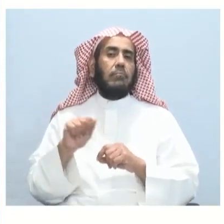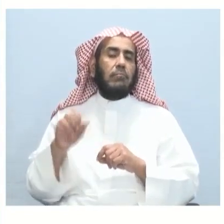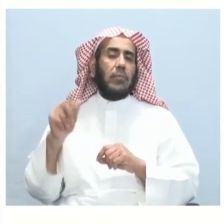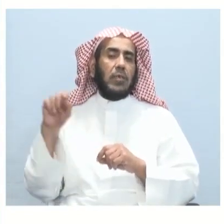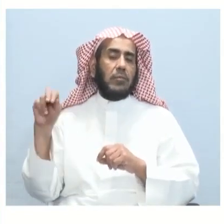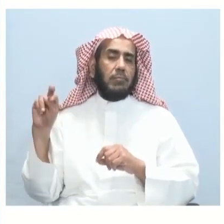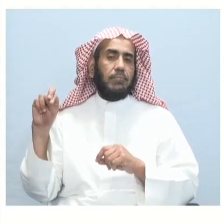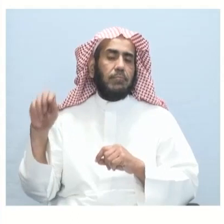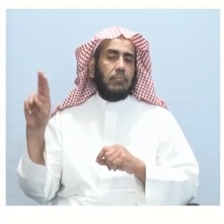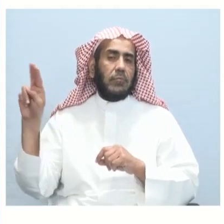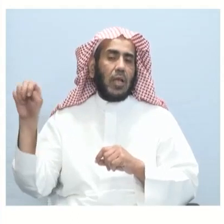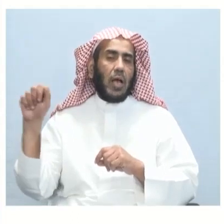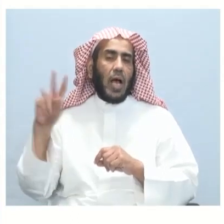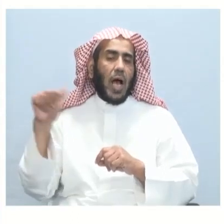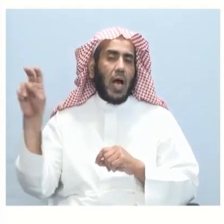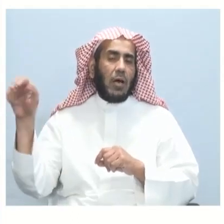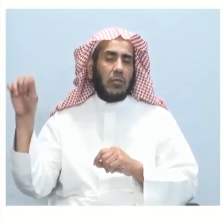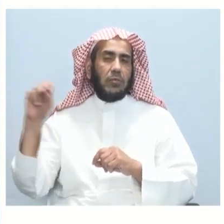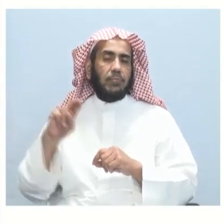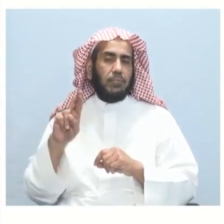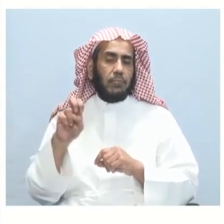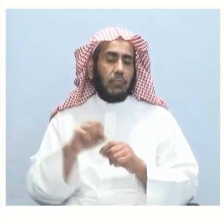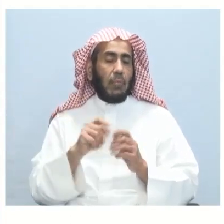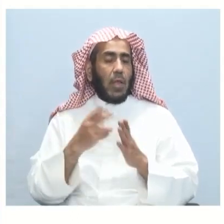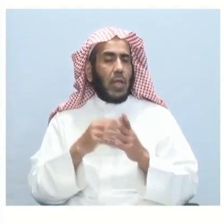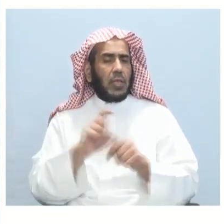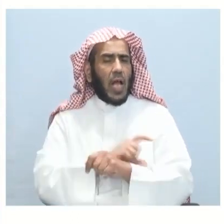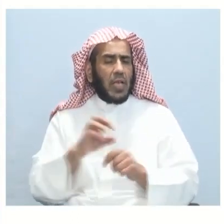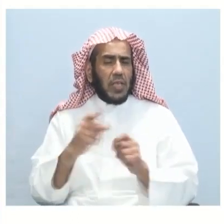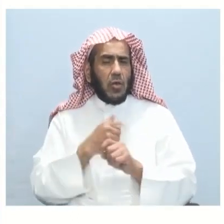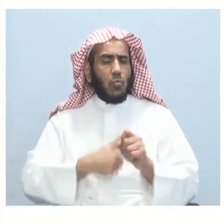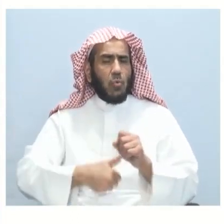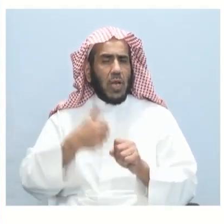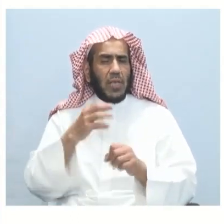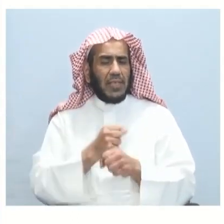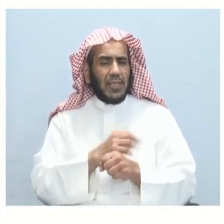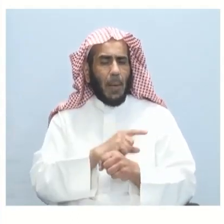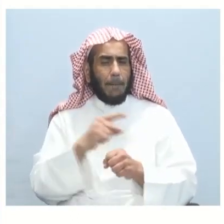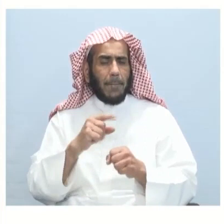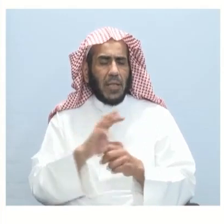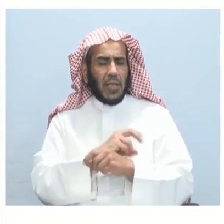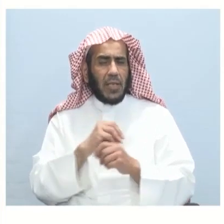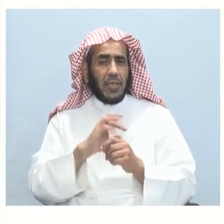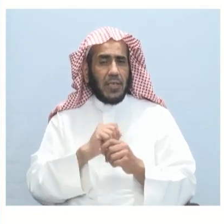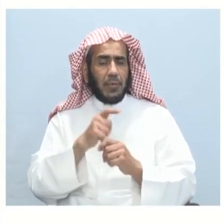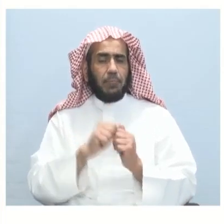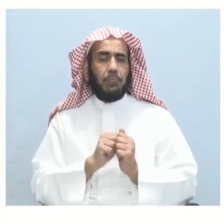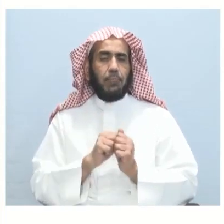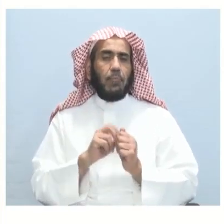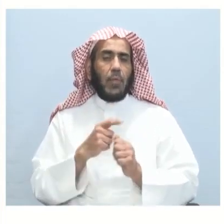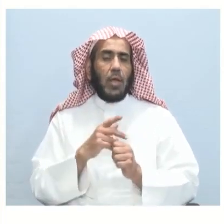تكلمنا عن اداه التحليل السريع وذكرنا انه يمكنك استخدام اداه تحليل سريع